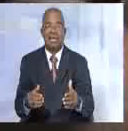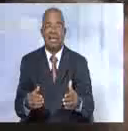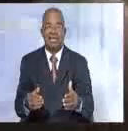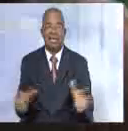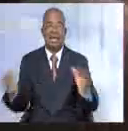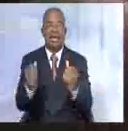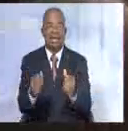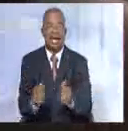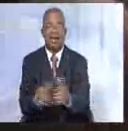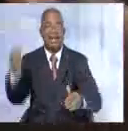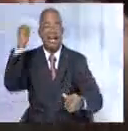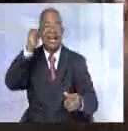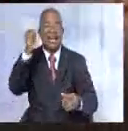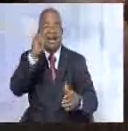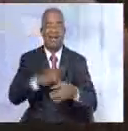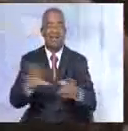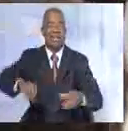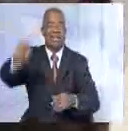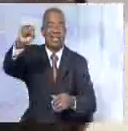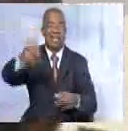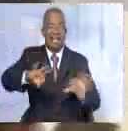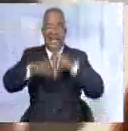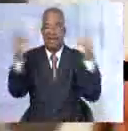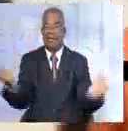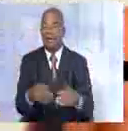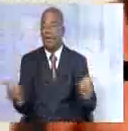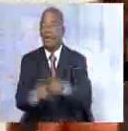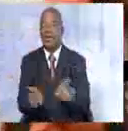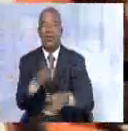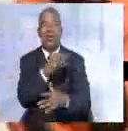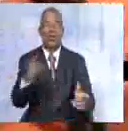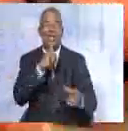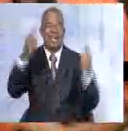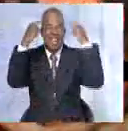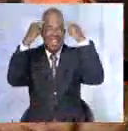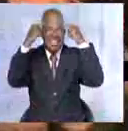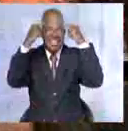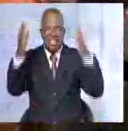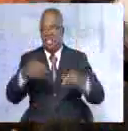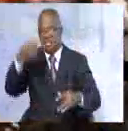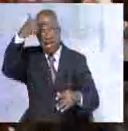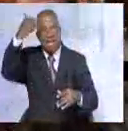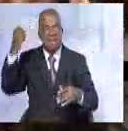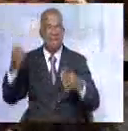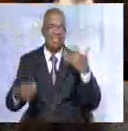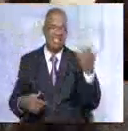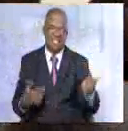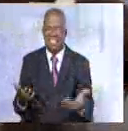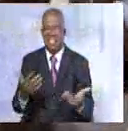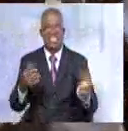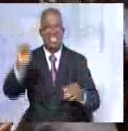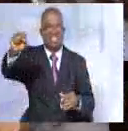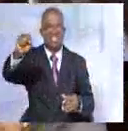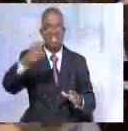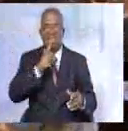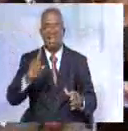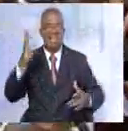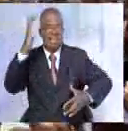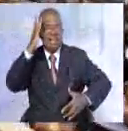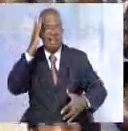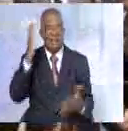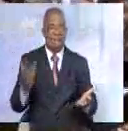Selon la fille de Nelson Mandela, la famille aussi est très inquiète ces derniers mois, à la fois pour la santé du prix Nobel de la paix